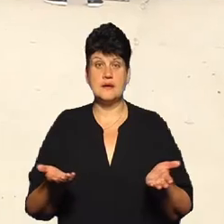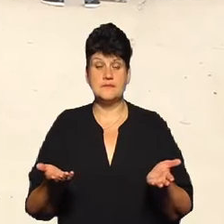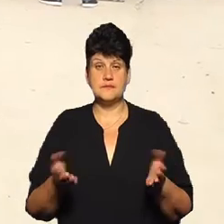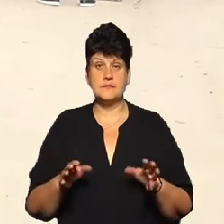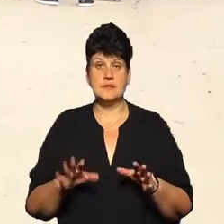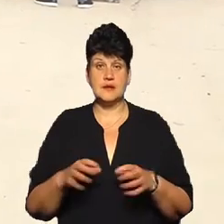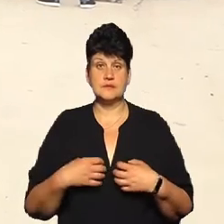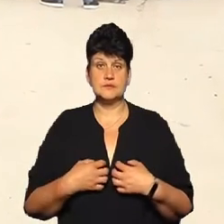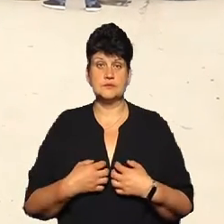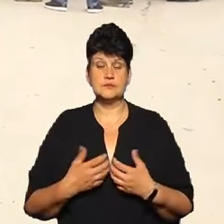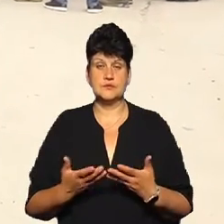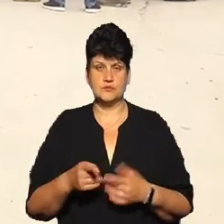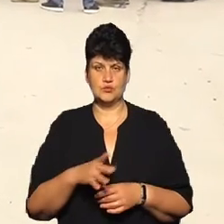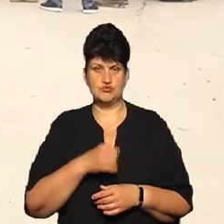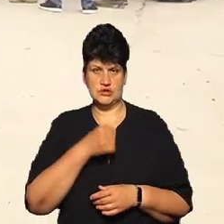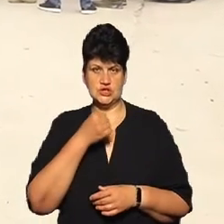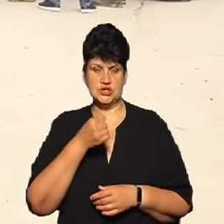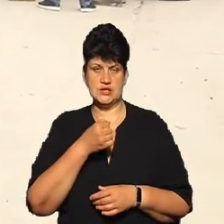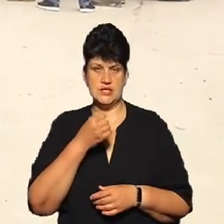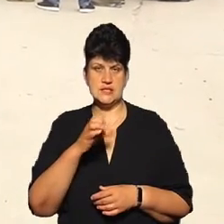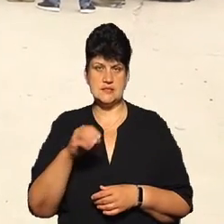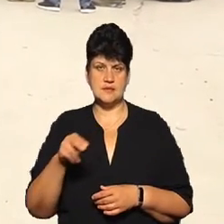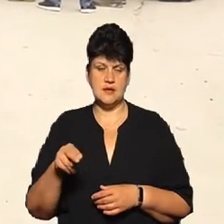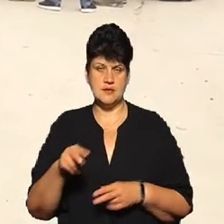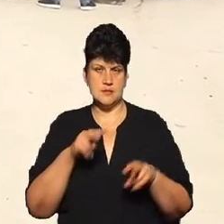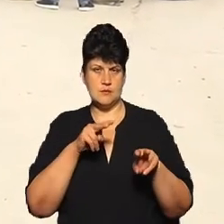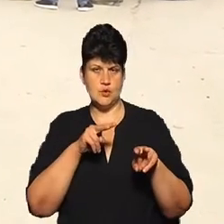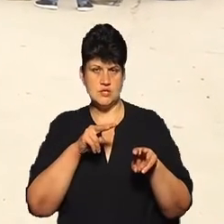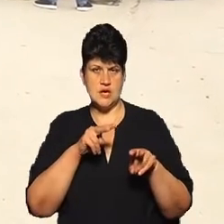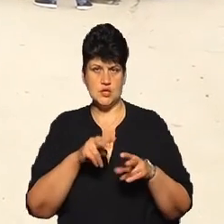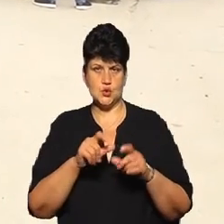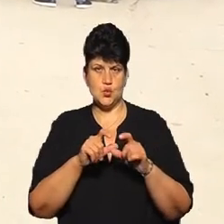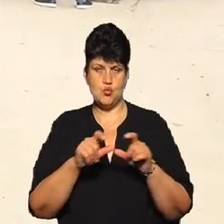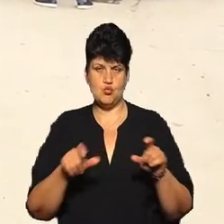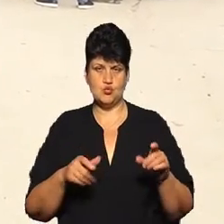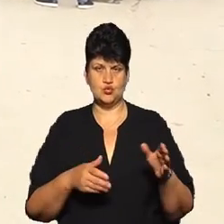скорботь. Він був старший СП спостережного пункту.